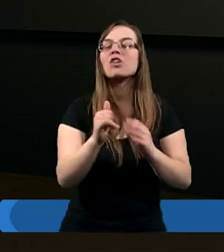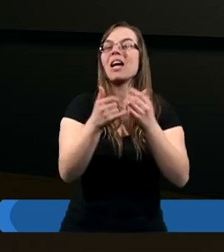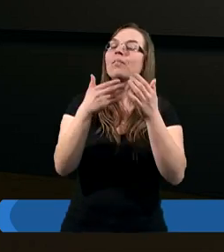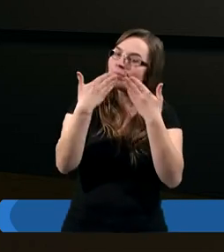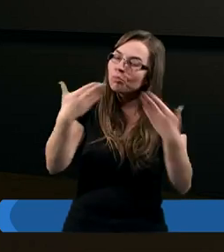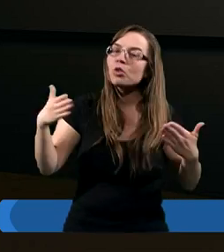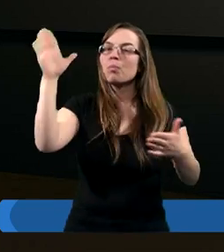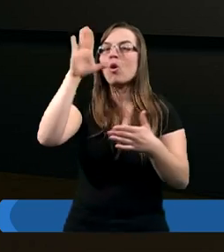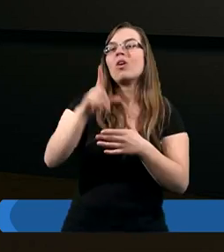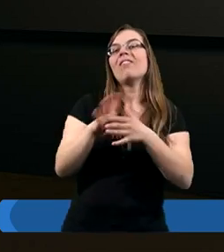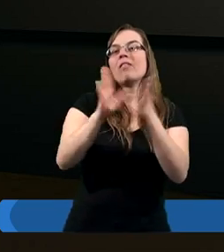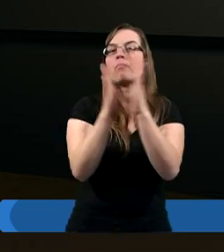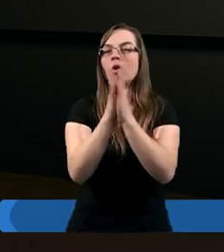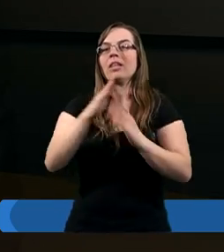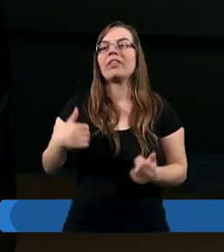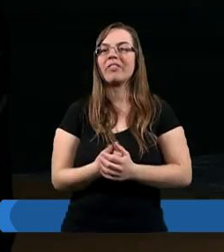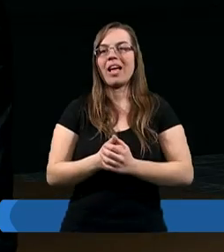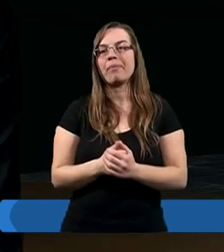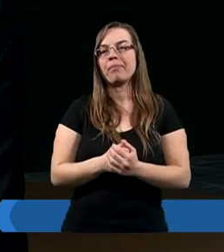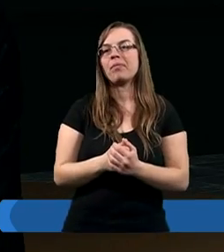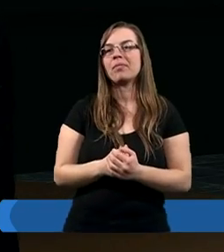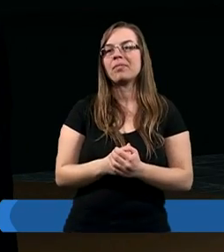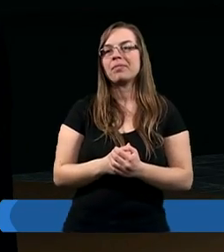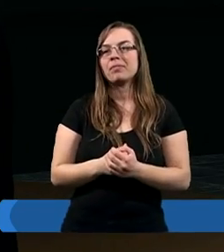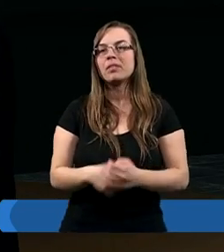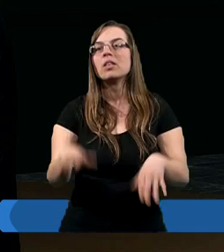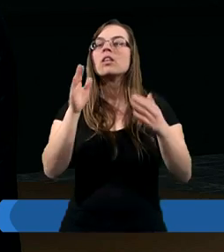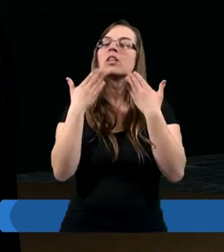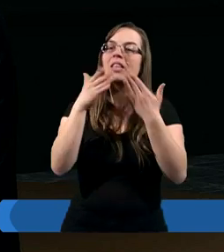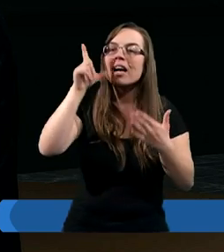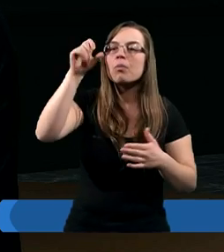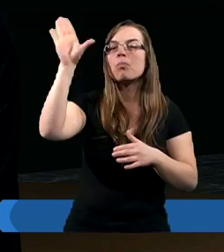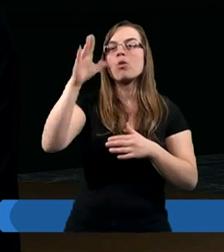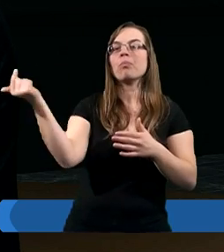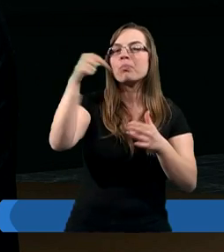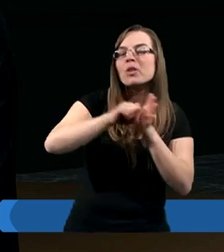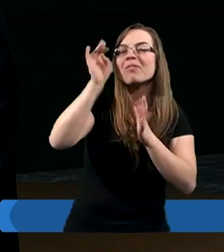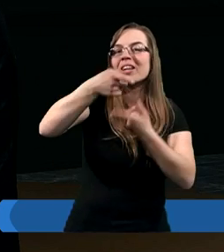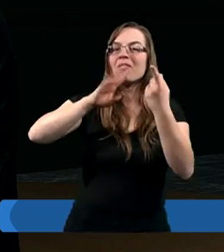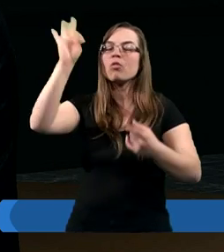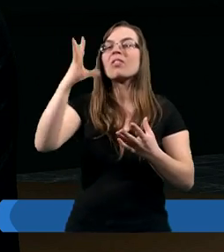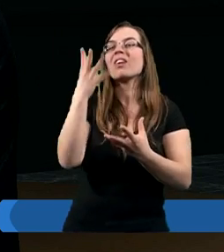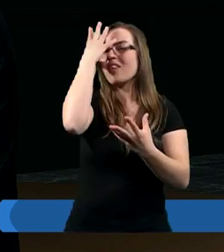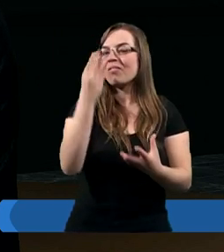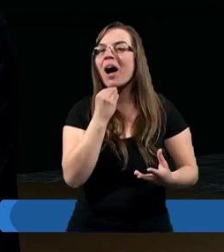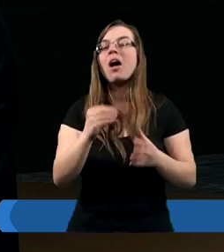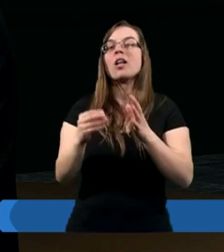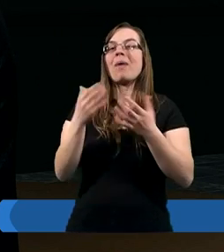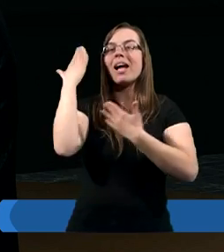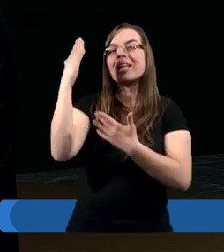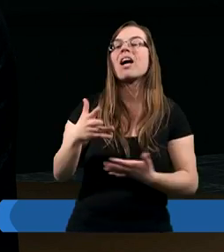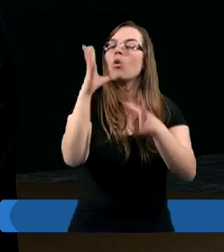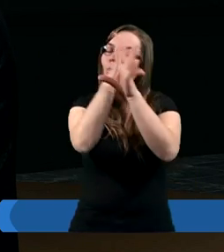podziękujemy Panu Bogu w modlitwie. Panie Boże, przychodzimy teraz przed Twój święty tron, chcemy Cię